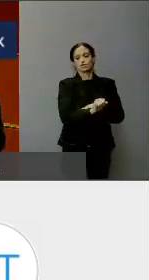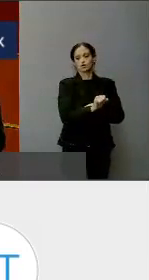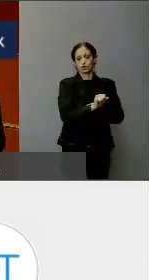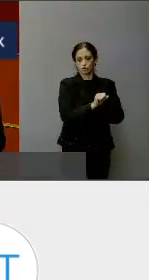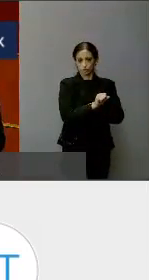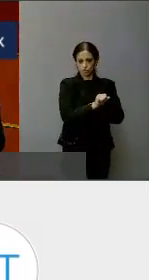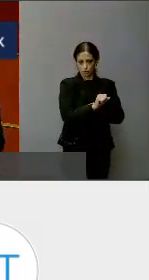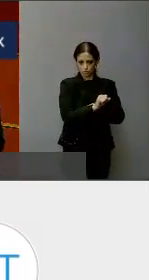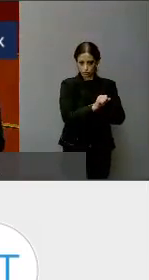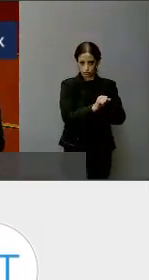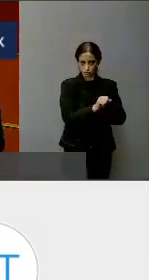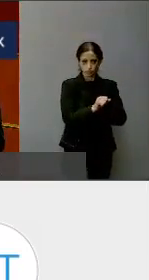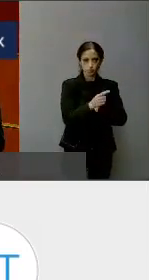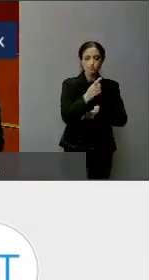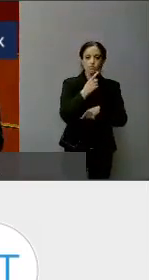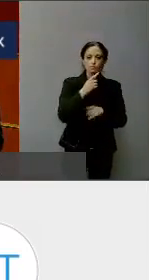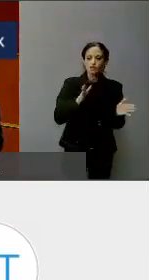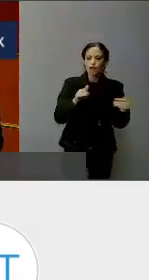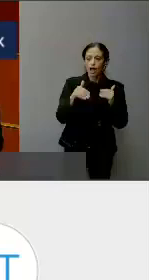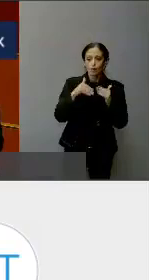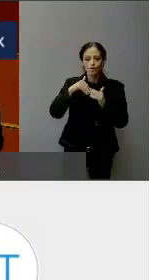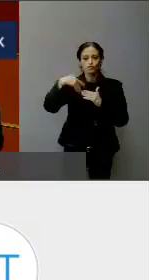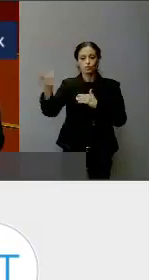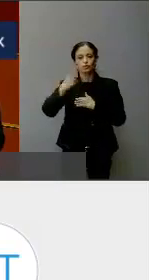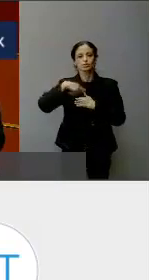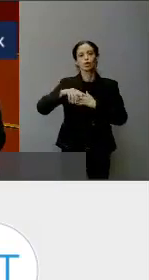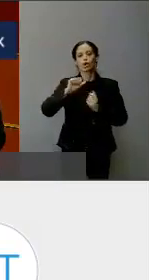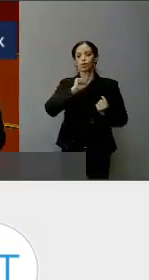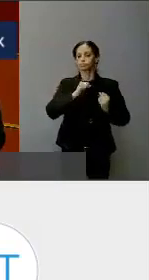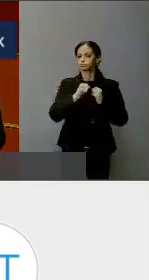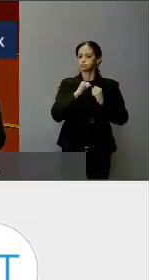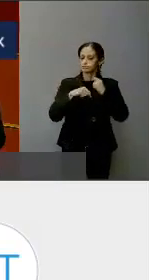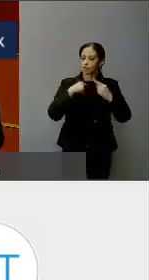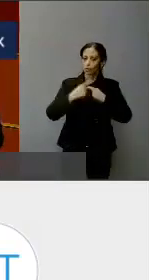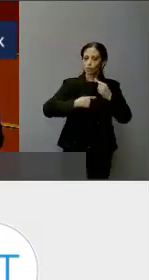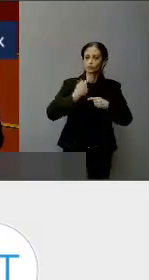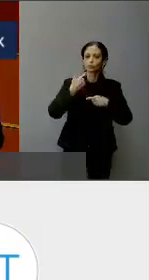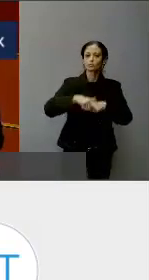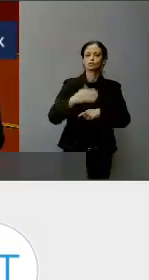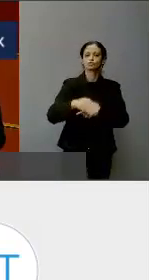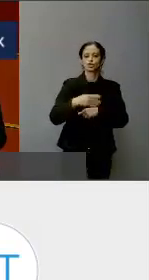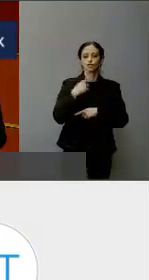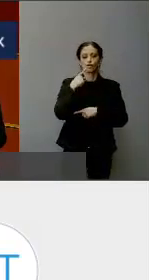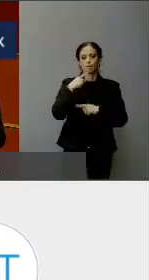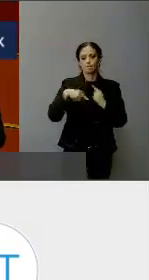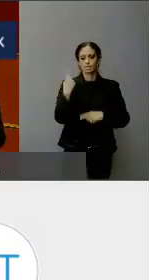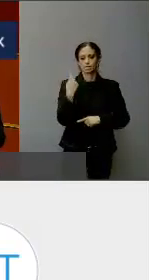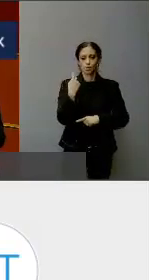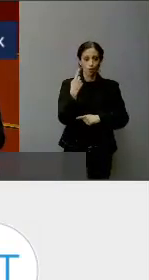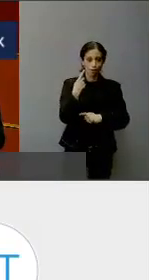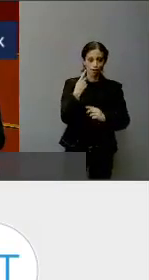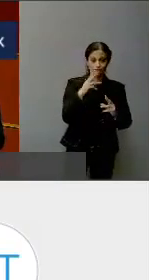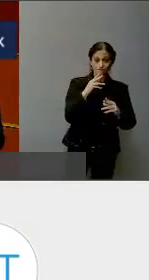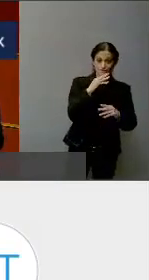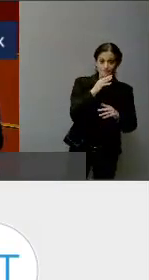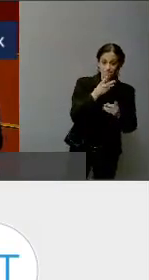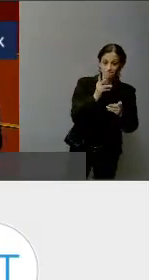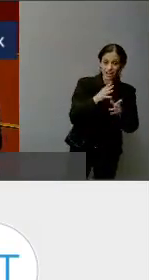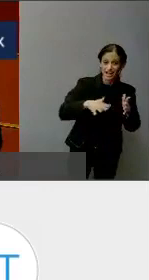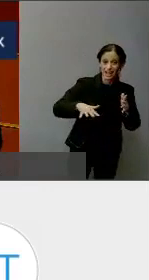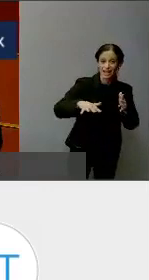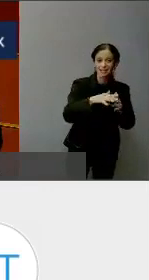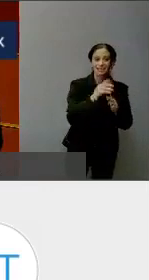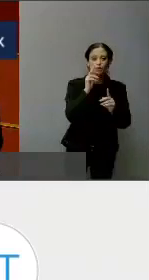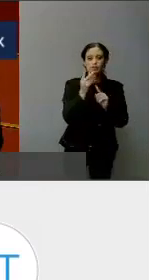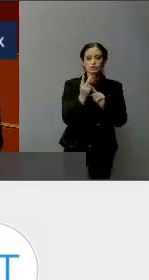ora continueremo a combattere per una genova migliore una genova più verde una linea più moderna una genova che non ho lo sguardo rivolto al passato